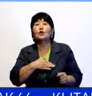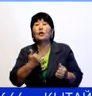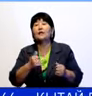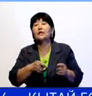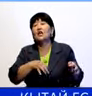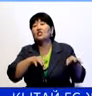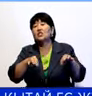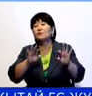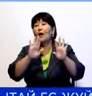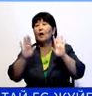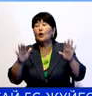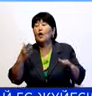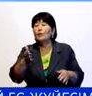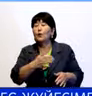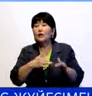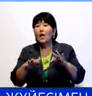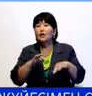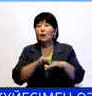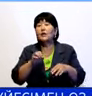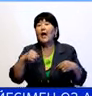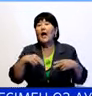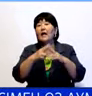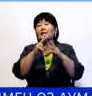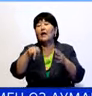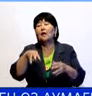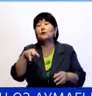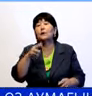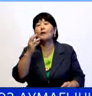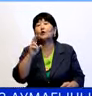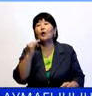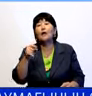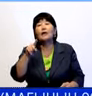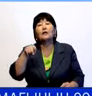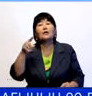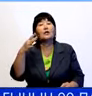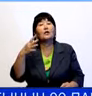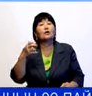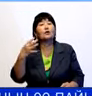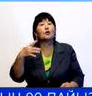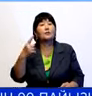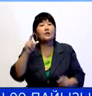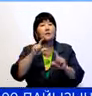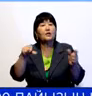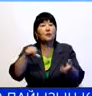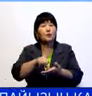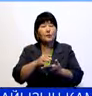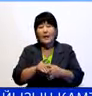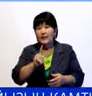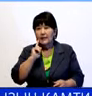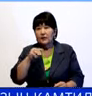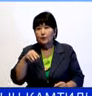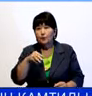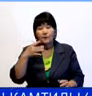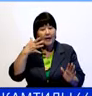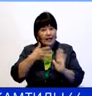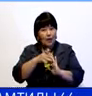ұйымдастырылды. Рухани һәм танымдық шараның өтуіне Астана қаласындағы Мұстафа Шоқай атындағы нөмірі 51-ші мектеп ұжымы ұйытқы болды. Жас Мұстафа